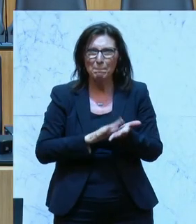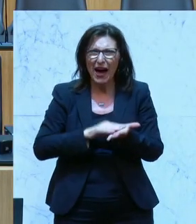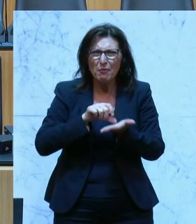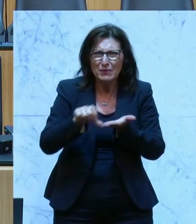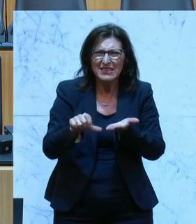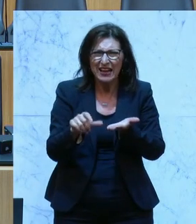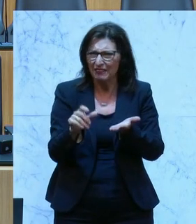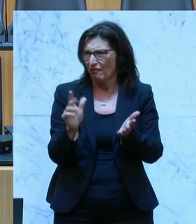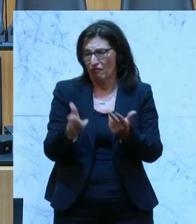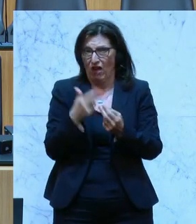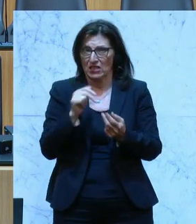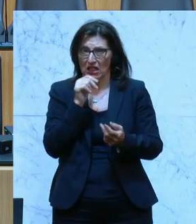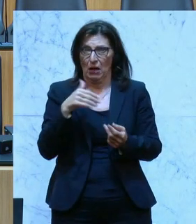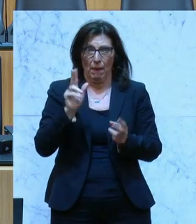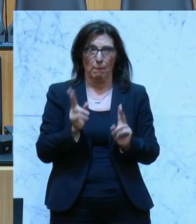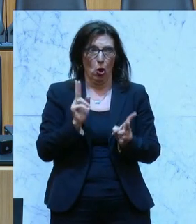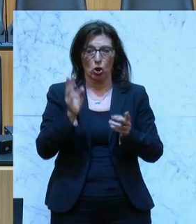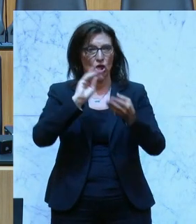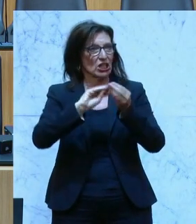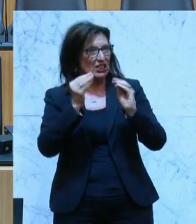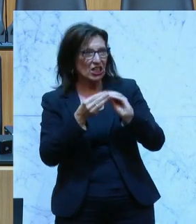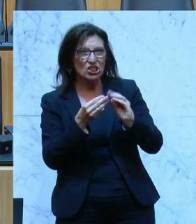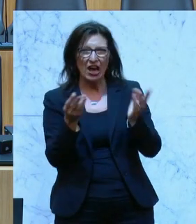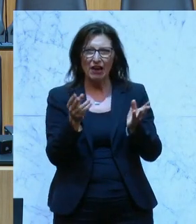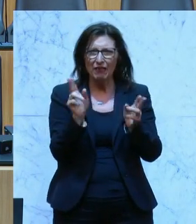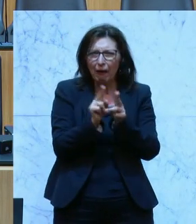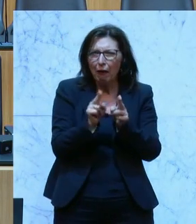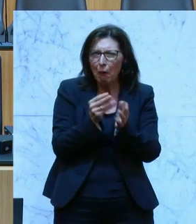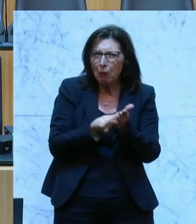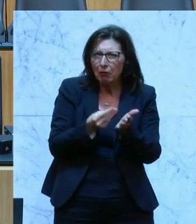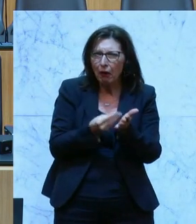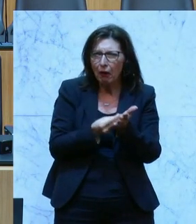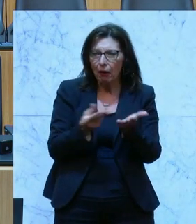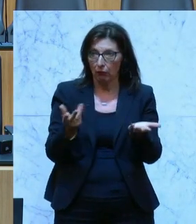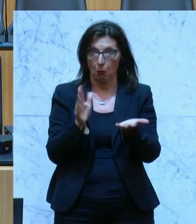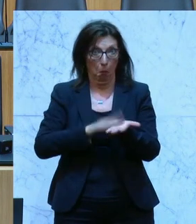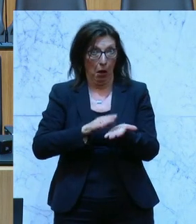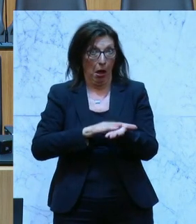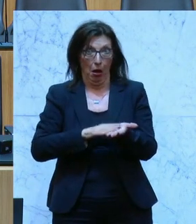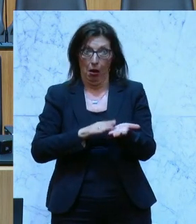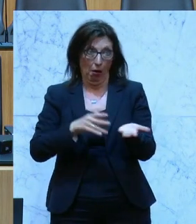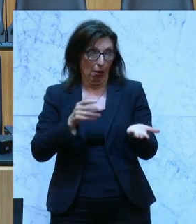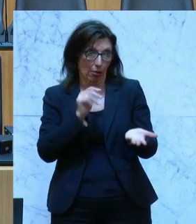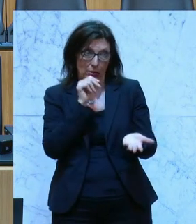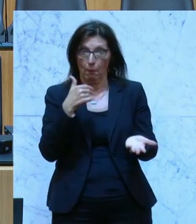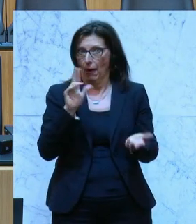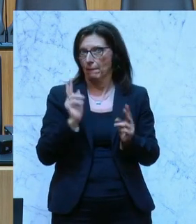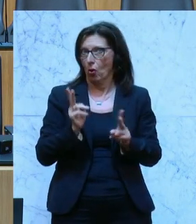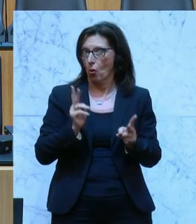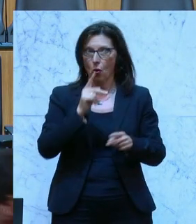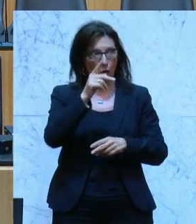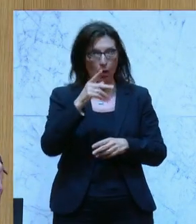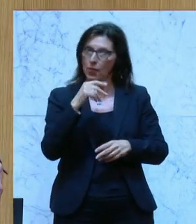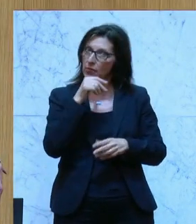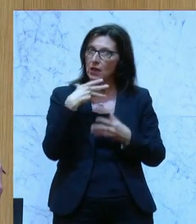zahlen. Es geht nicht mehr in Geschäften, selbst kleinste Beträge kann man nicht mehr bar zahlen, weil das nicht mehr angenommen wird.